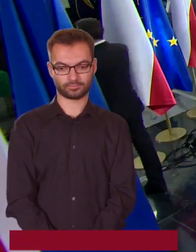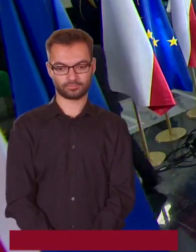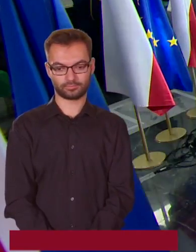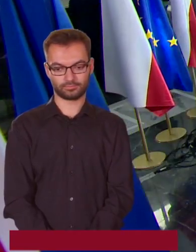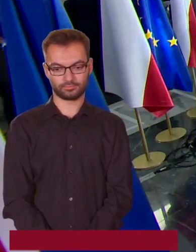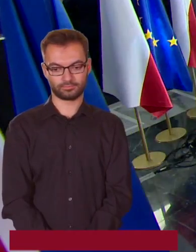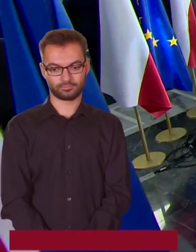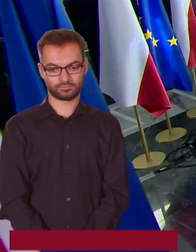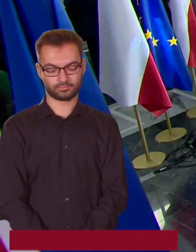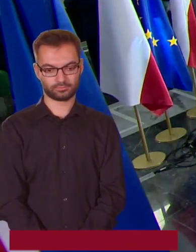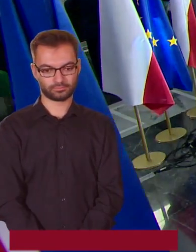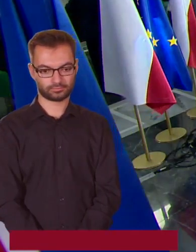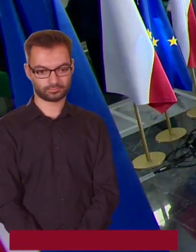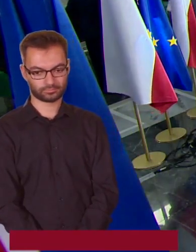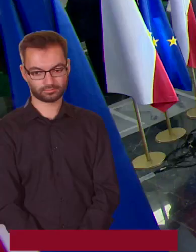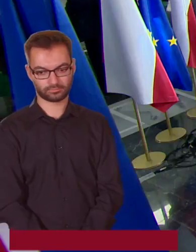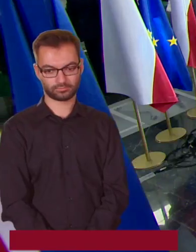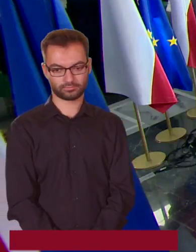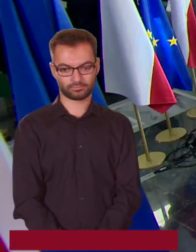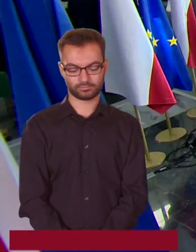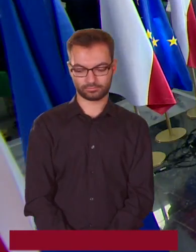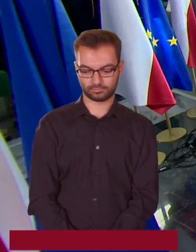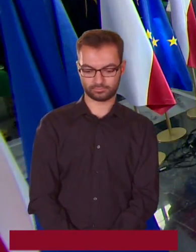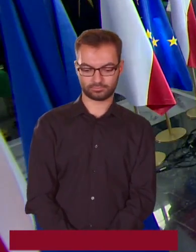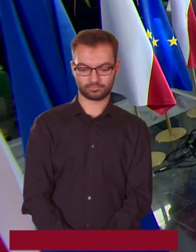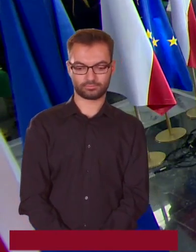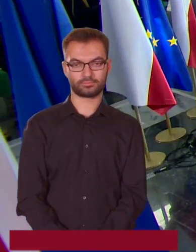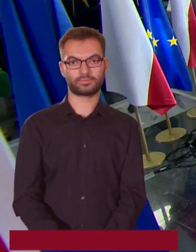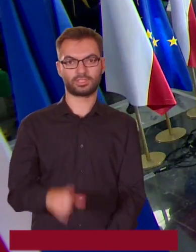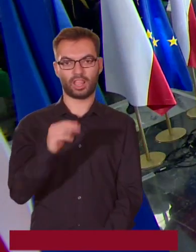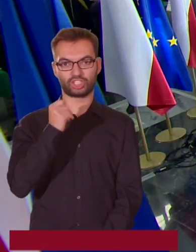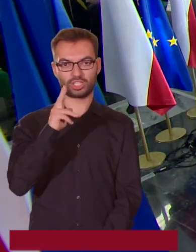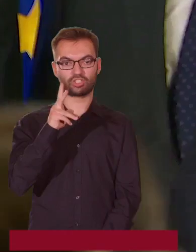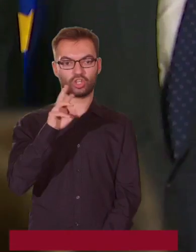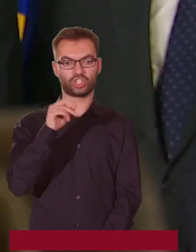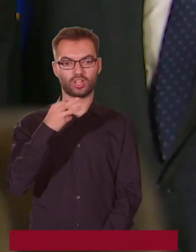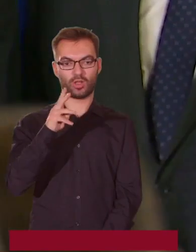Czy pan poseł Leszek Korzeniowski jest obecny na sali?